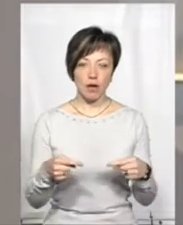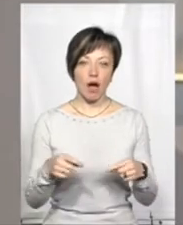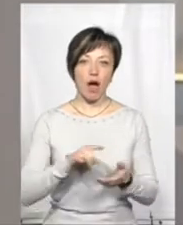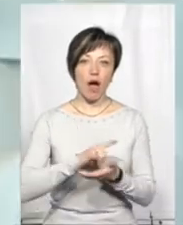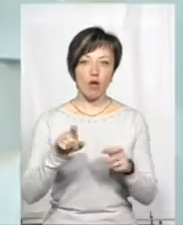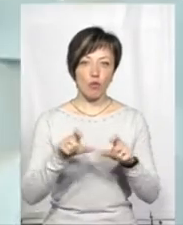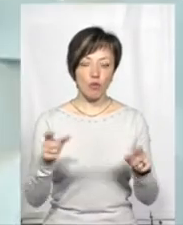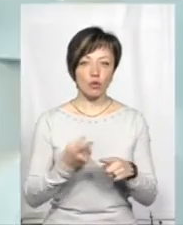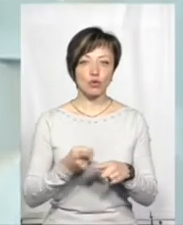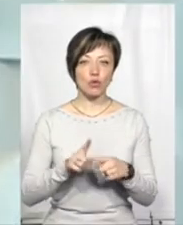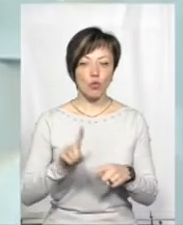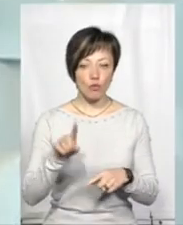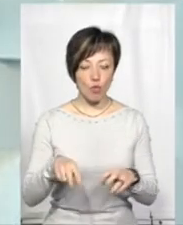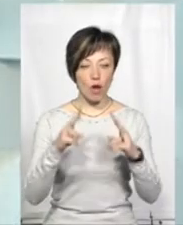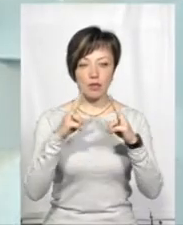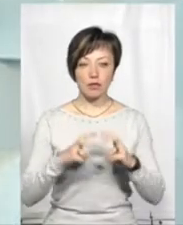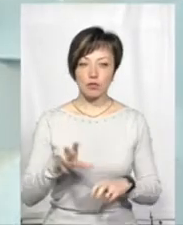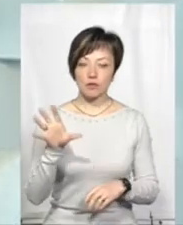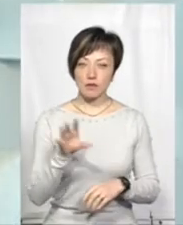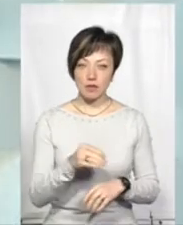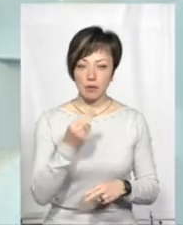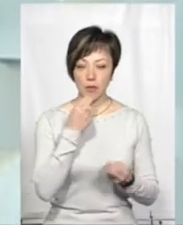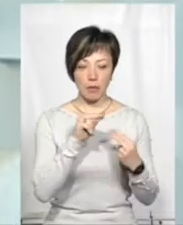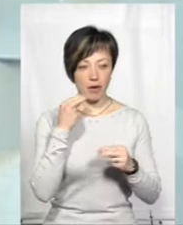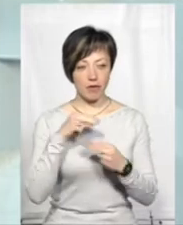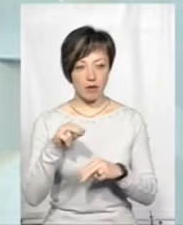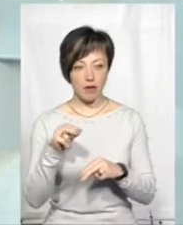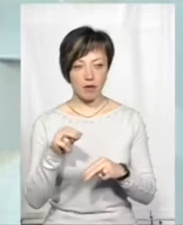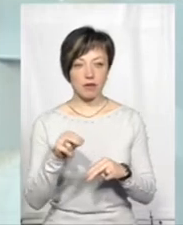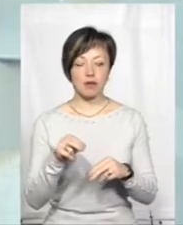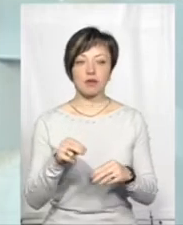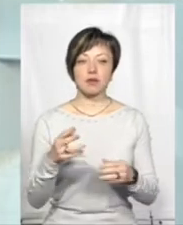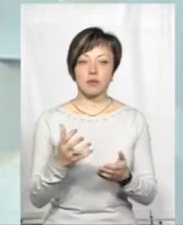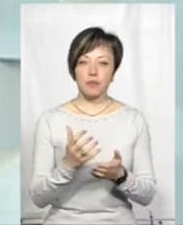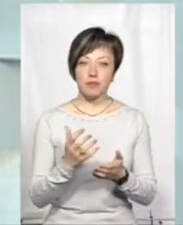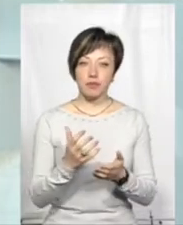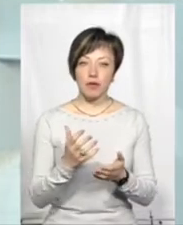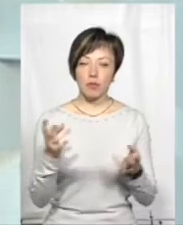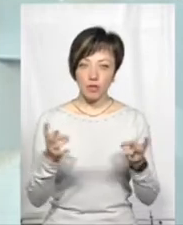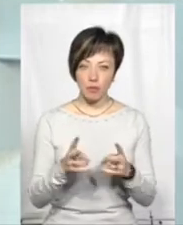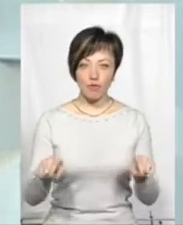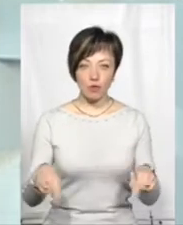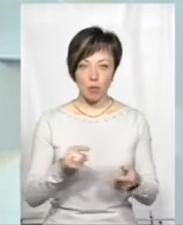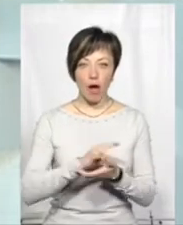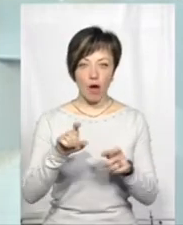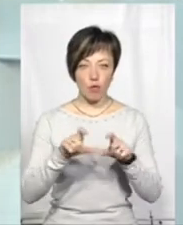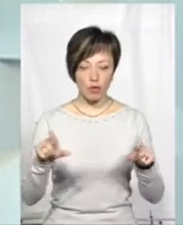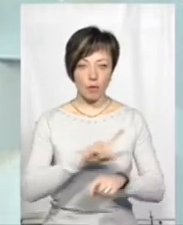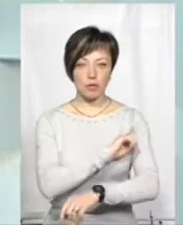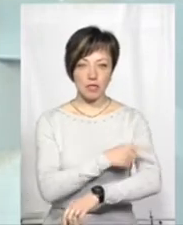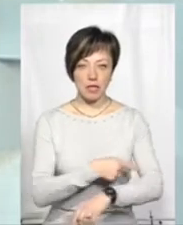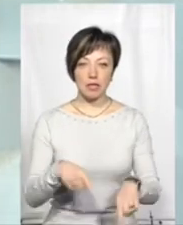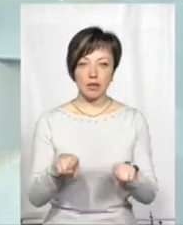І тому, аналізуючи ці дві переваги, логічно витікає те, що нам потрібно і відновлення аеропорта для усилення саме такої